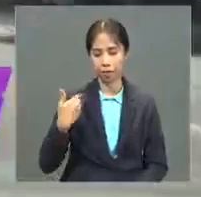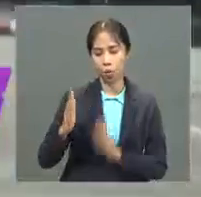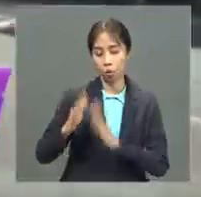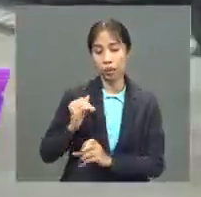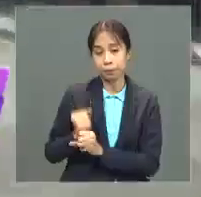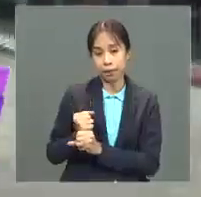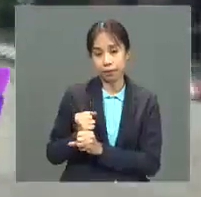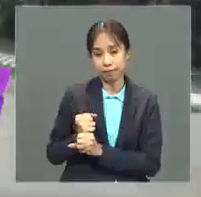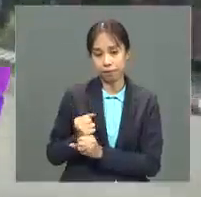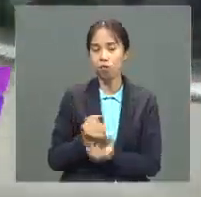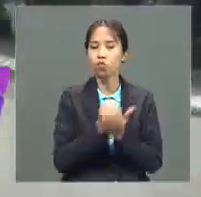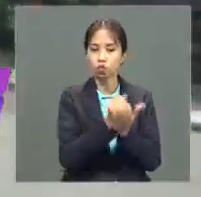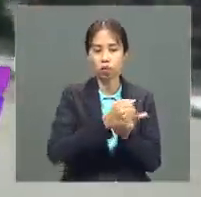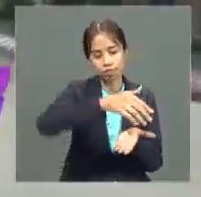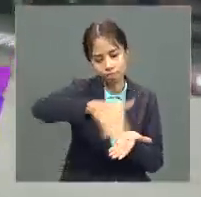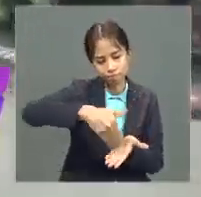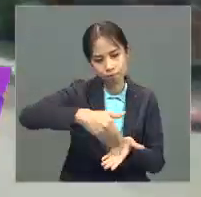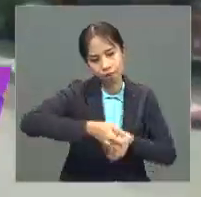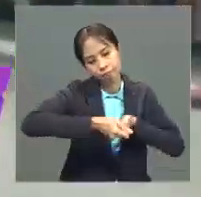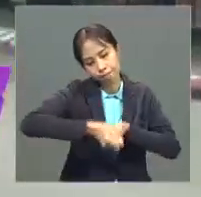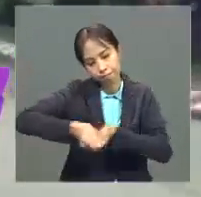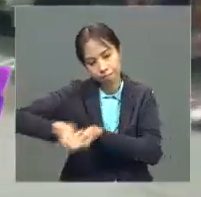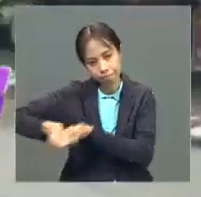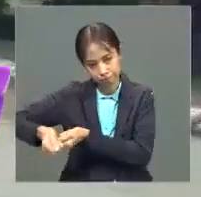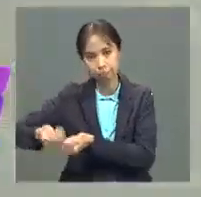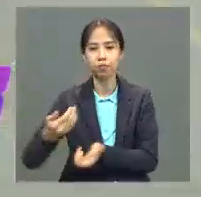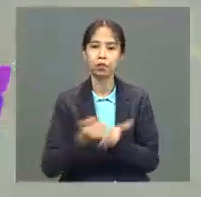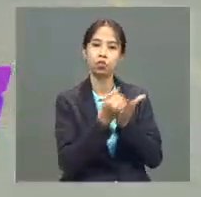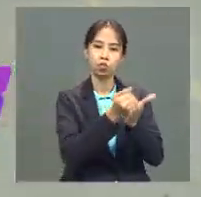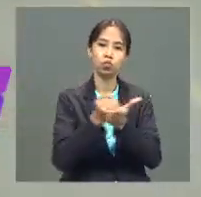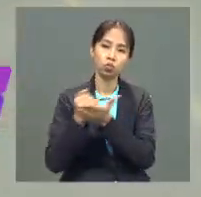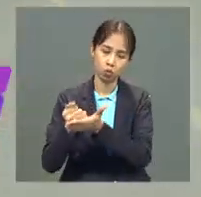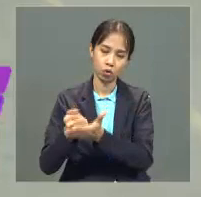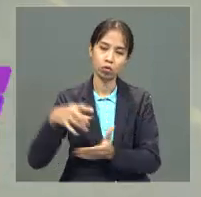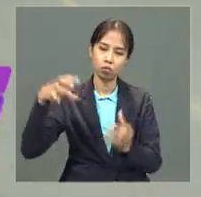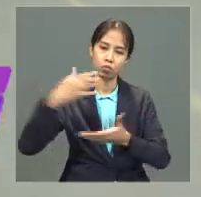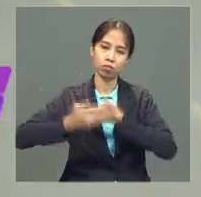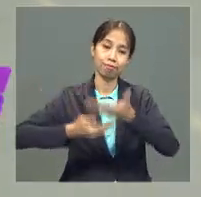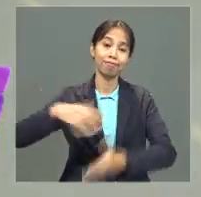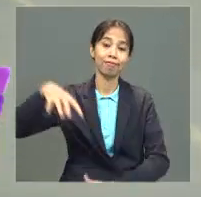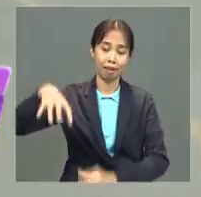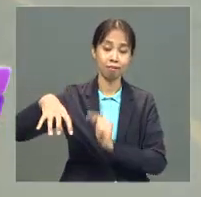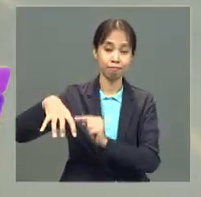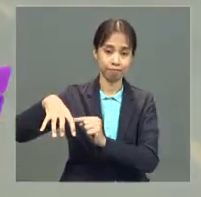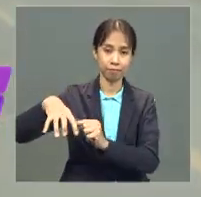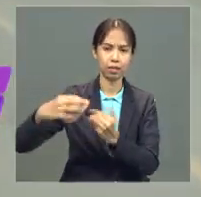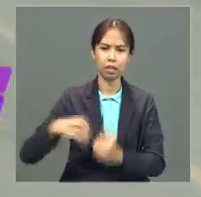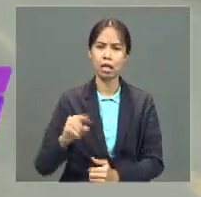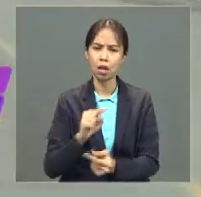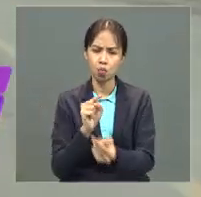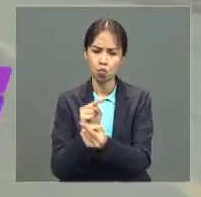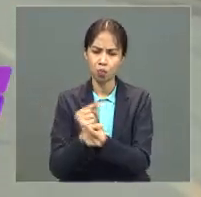ปทำช่วยเก็บกวาดทำความสะอาดให้กับชาวบ้านในตลาดนะครับส่วนใหญ่จะเป็นดินโคลน